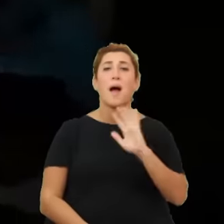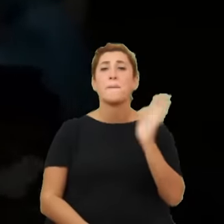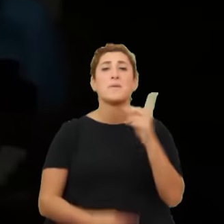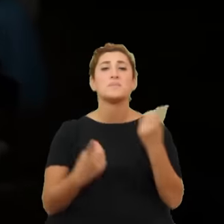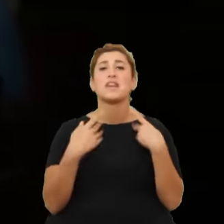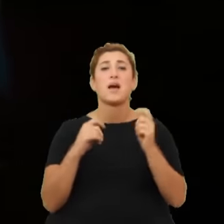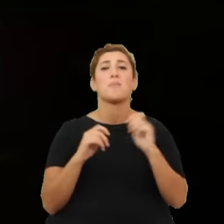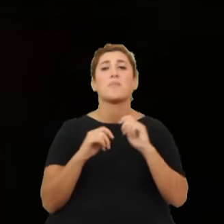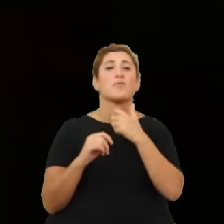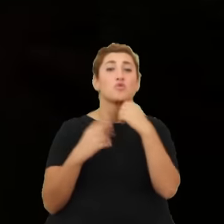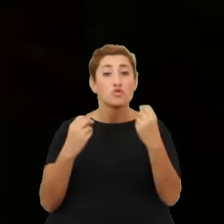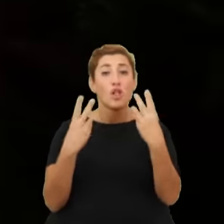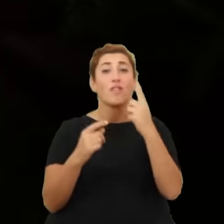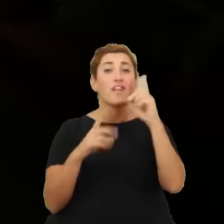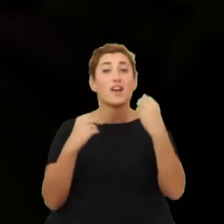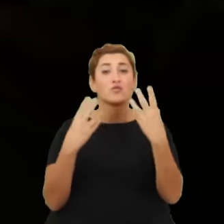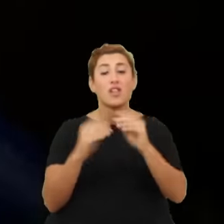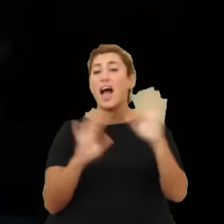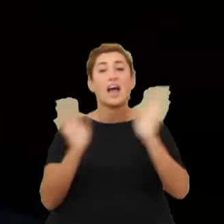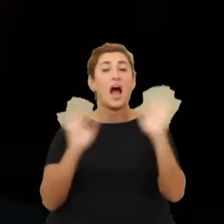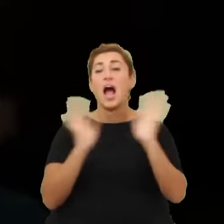Yapma. Ben bir şey yapmadım. Ama güzel oldu ya. Vallahi güzel oldu.